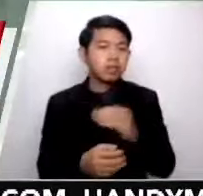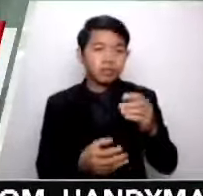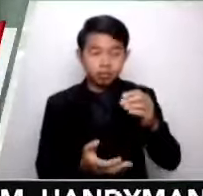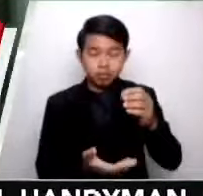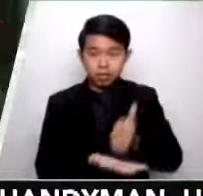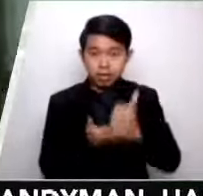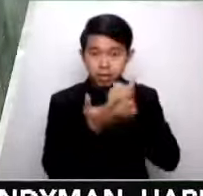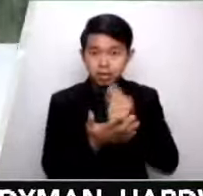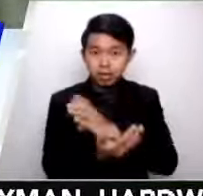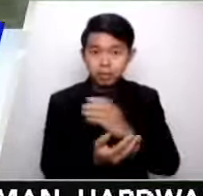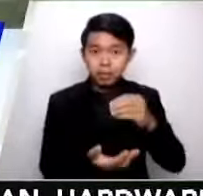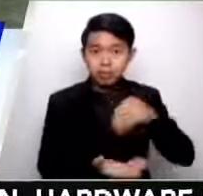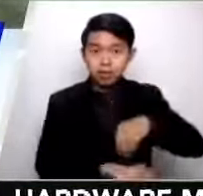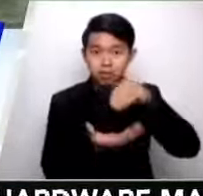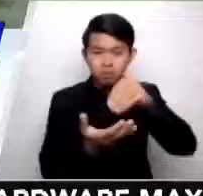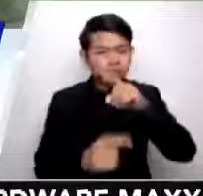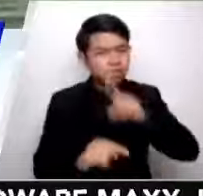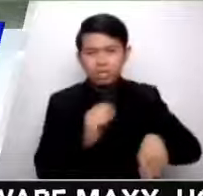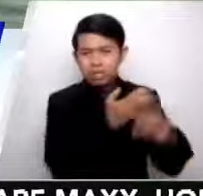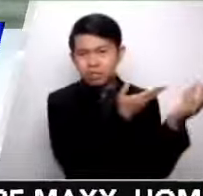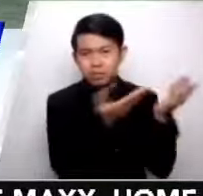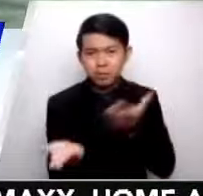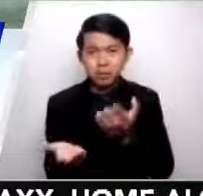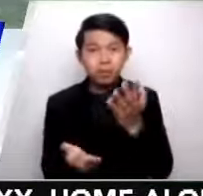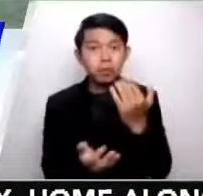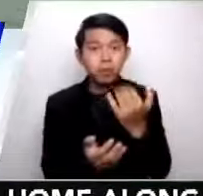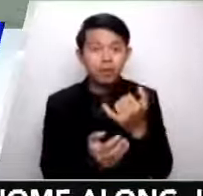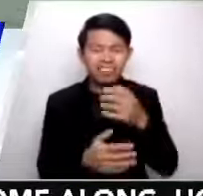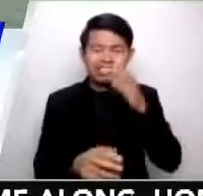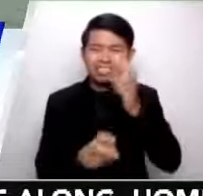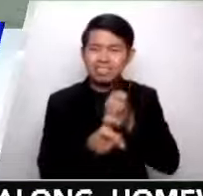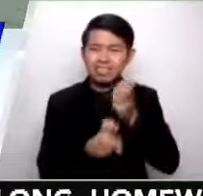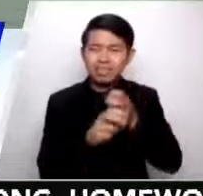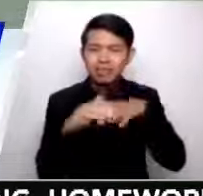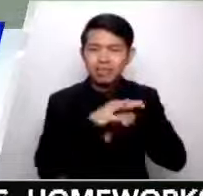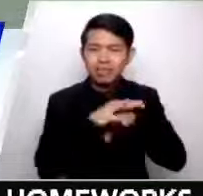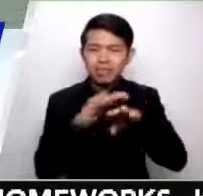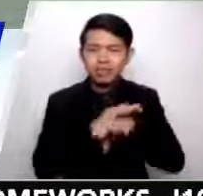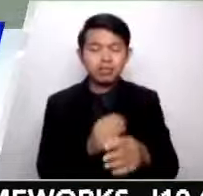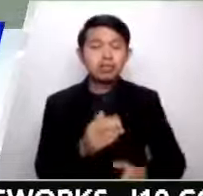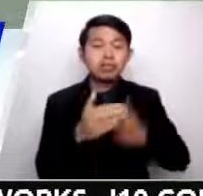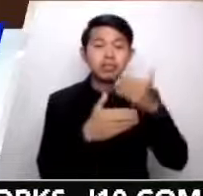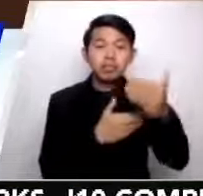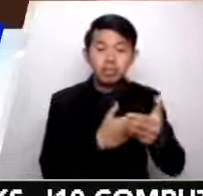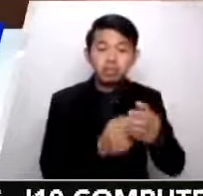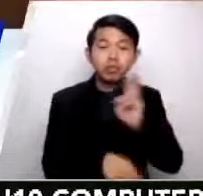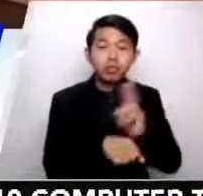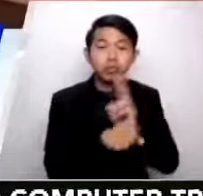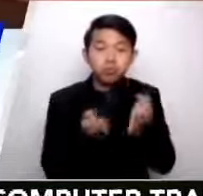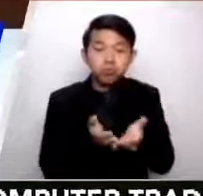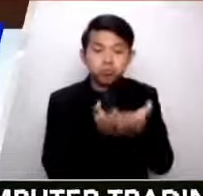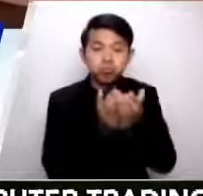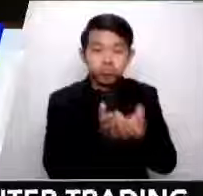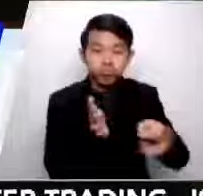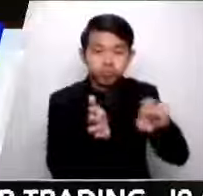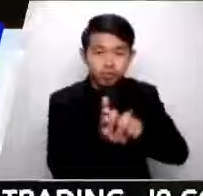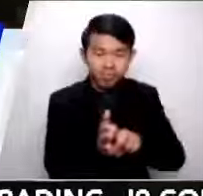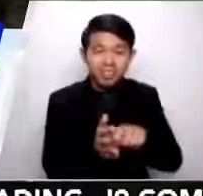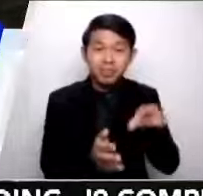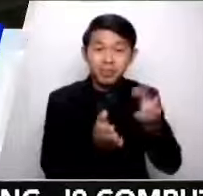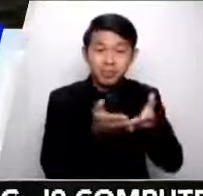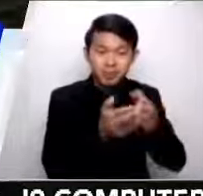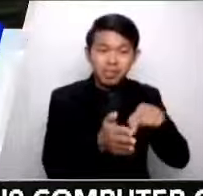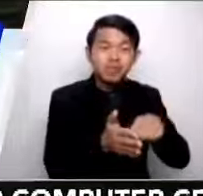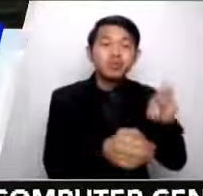makapasok. Pagdating sa Naga, ginamit na ang bangka na pang fluvial parade tuwing piyesta ng Peña Francia. Ayon sa